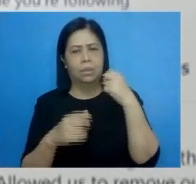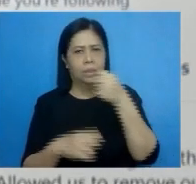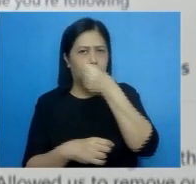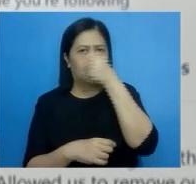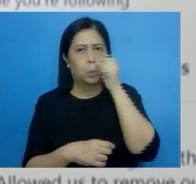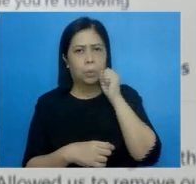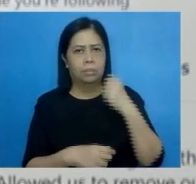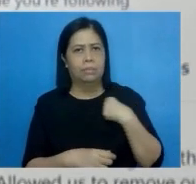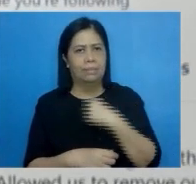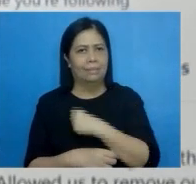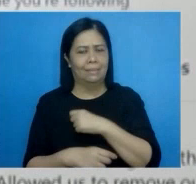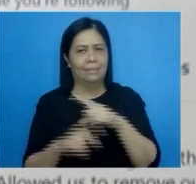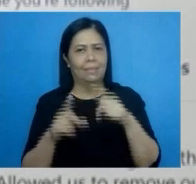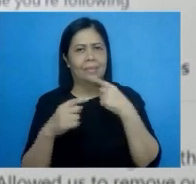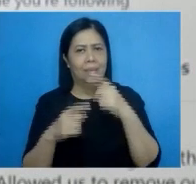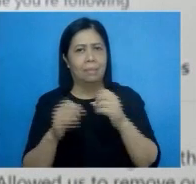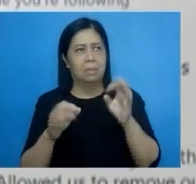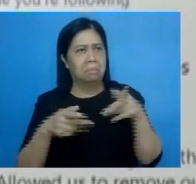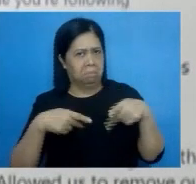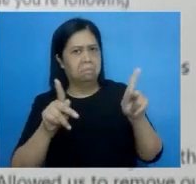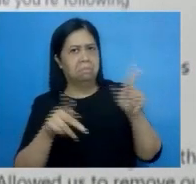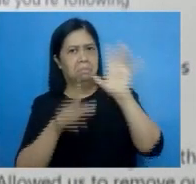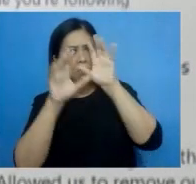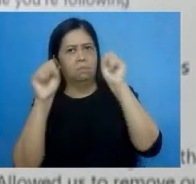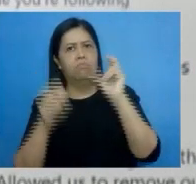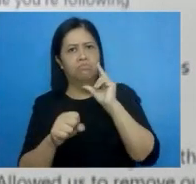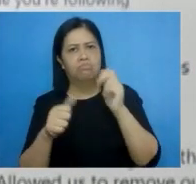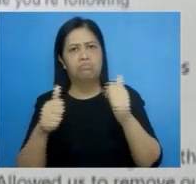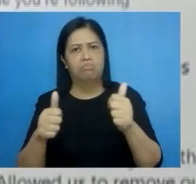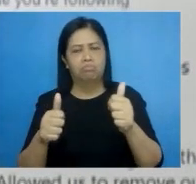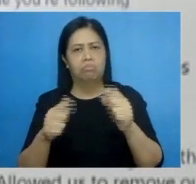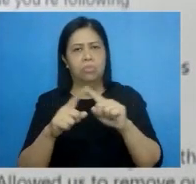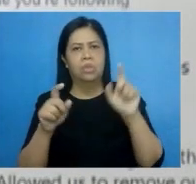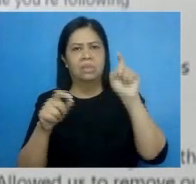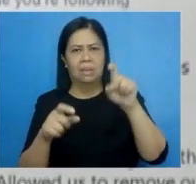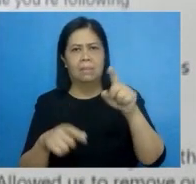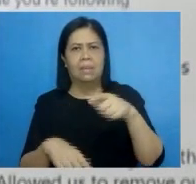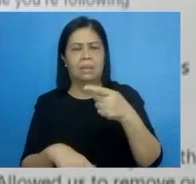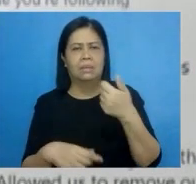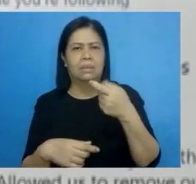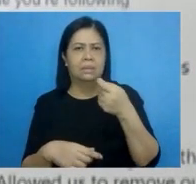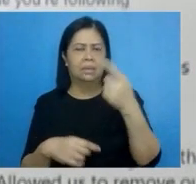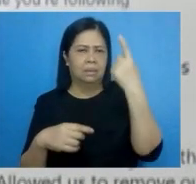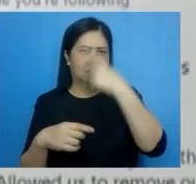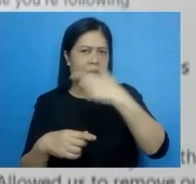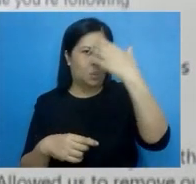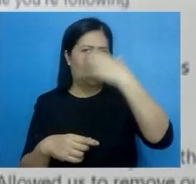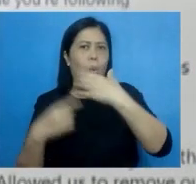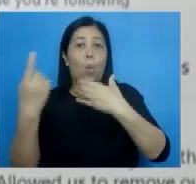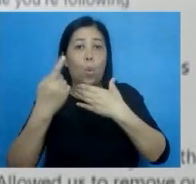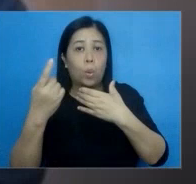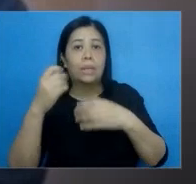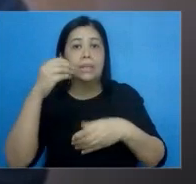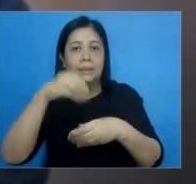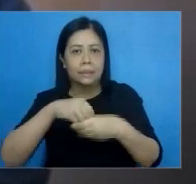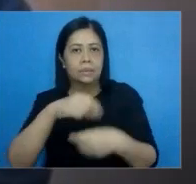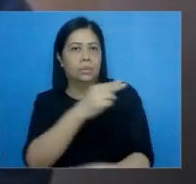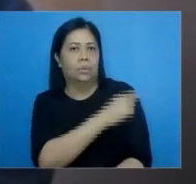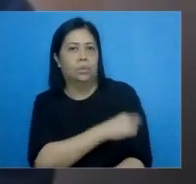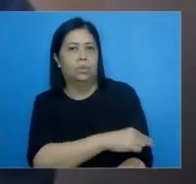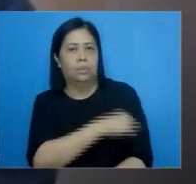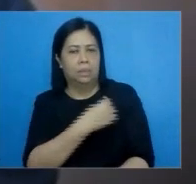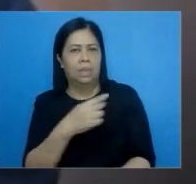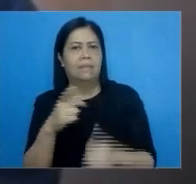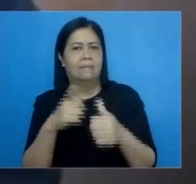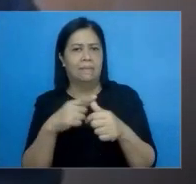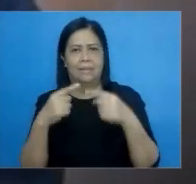na nagsasabing pumayag daw si Pangulong Duterte na dapat ay sinusuot lang face shield kapag nasa ospital. Na nauna na rin